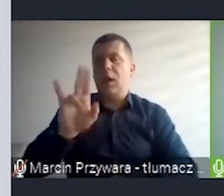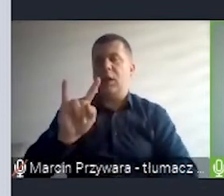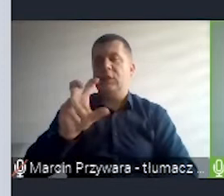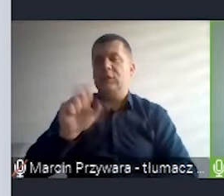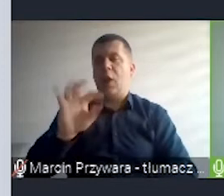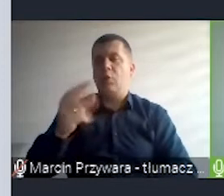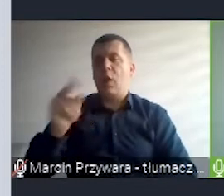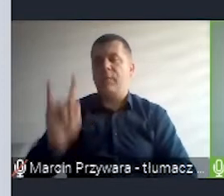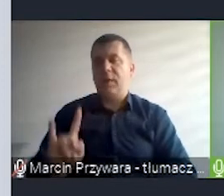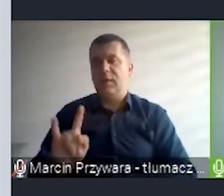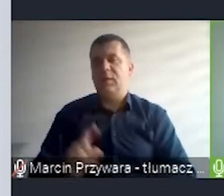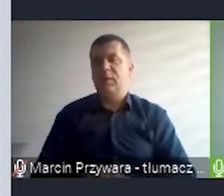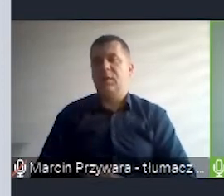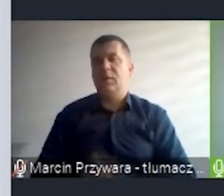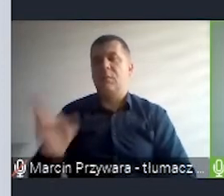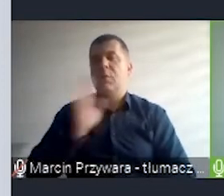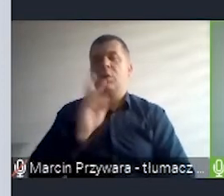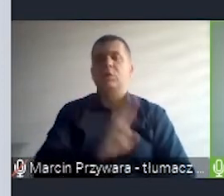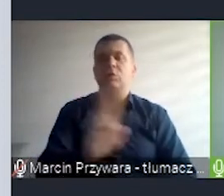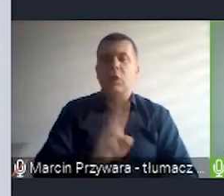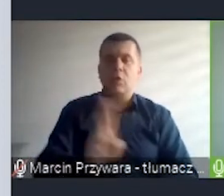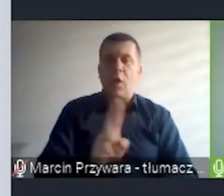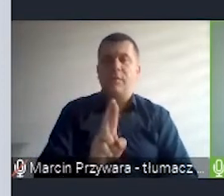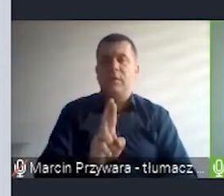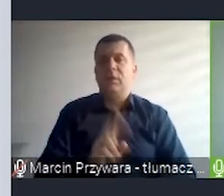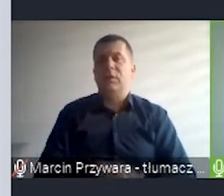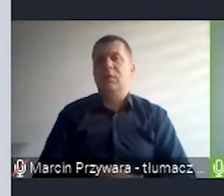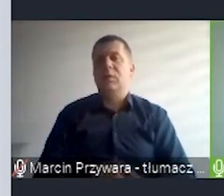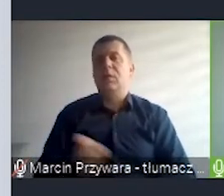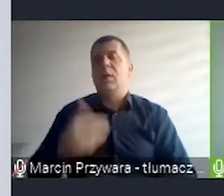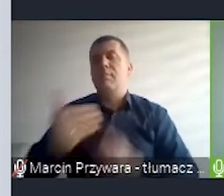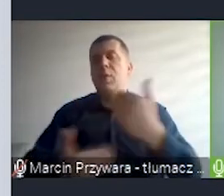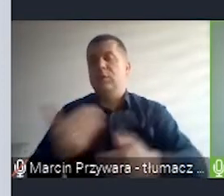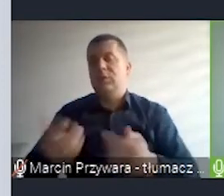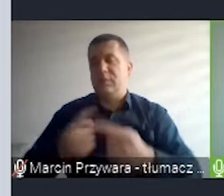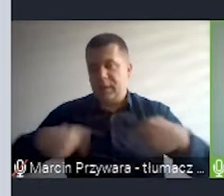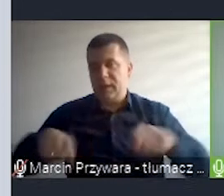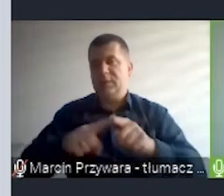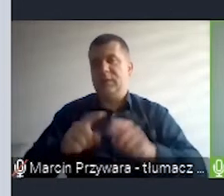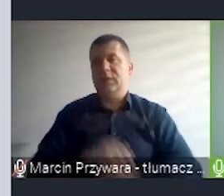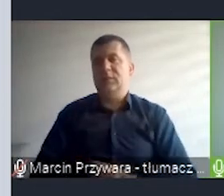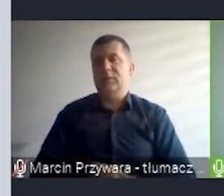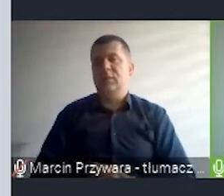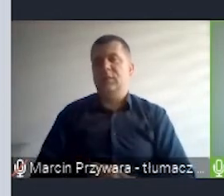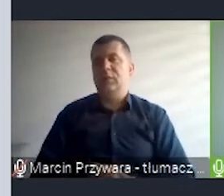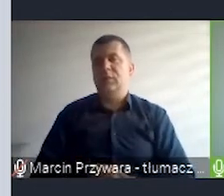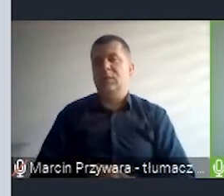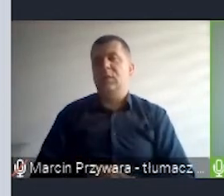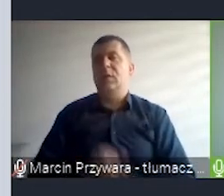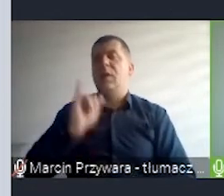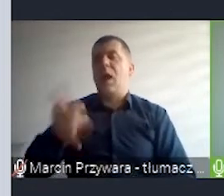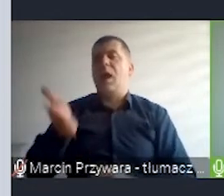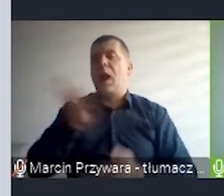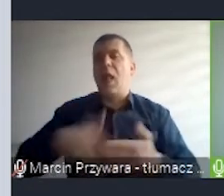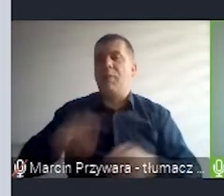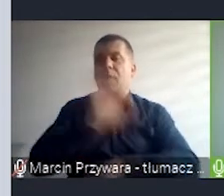ryczałtowym to weryfikacja rzeczowego postępu realizacji. czyli tego, jakie elementy